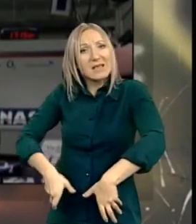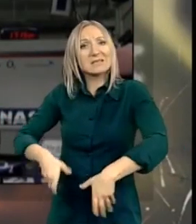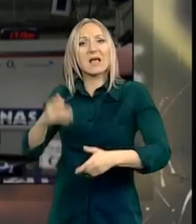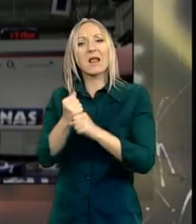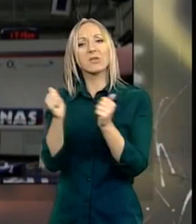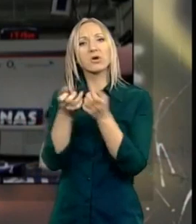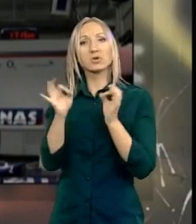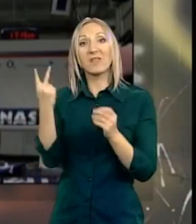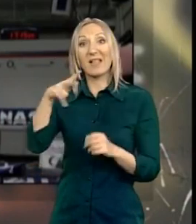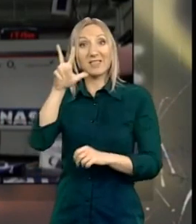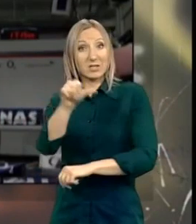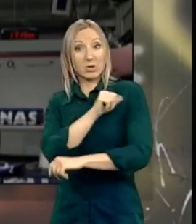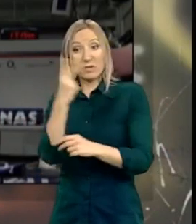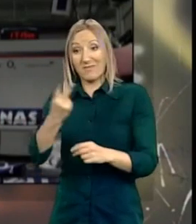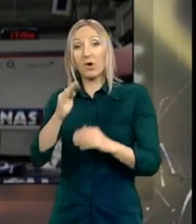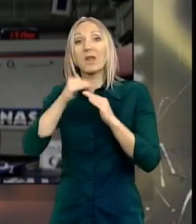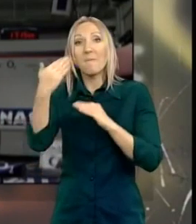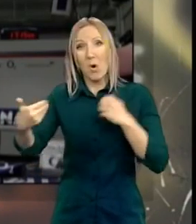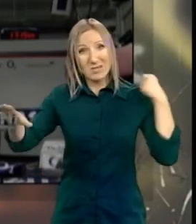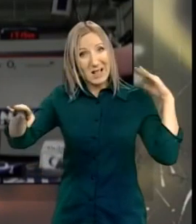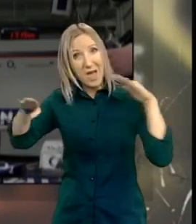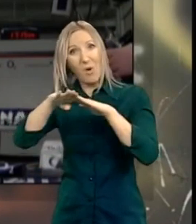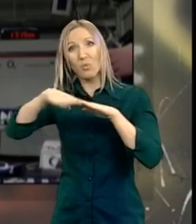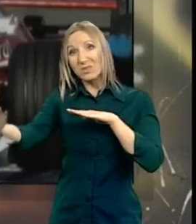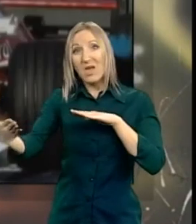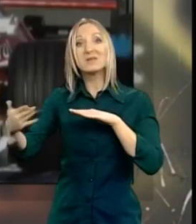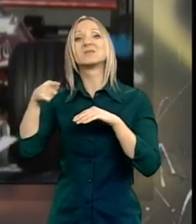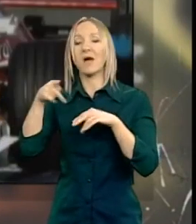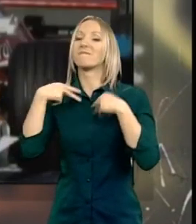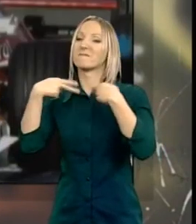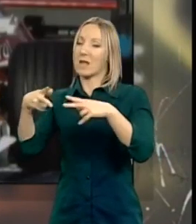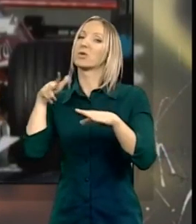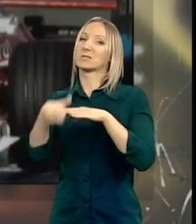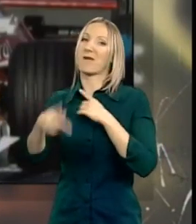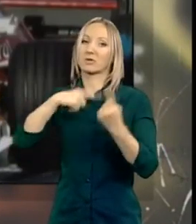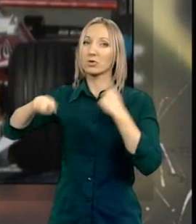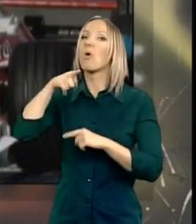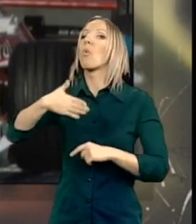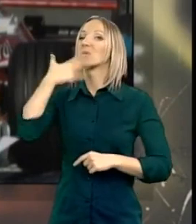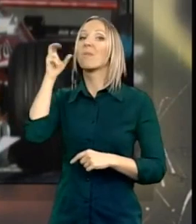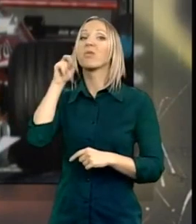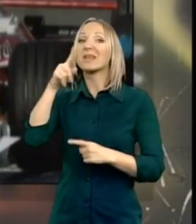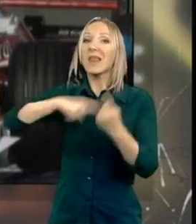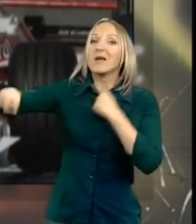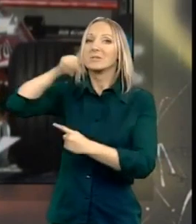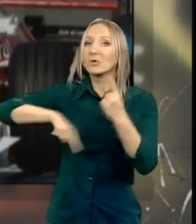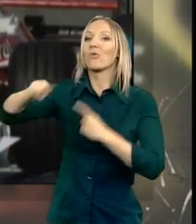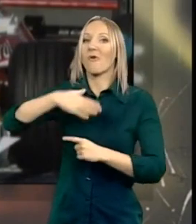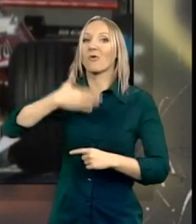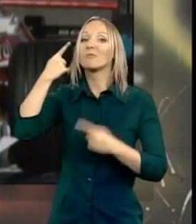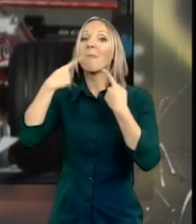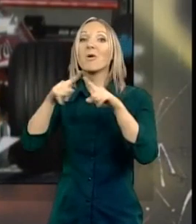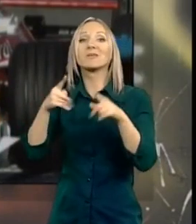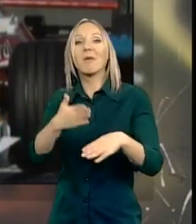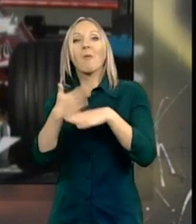2003. godine, 2 godine posle udesa, vratio se do zdravih utakmica. I uspjeli, Odrezao je tih 13 krugova uz pomoć